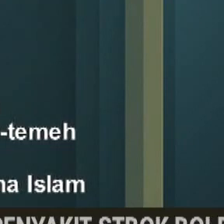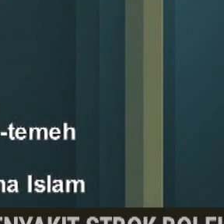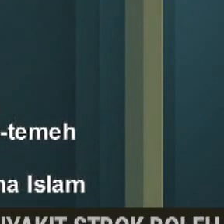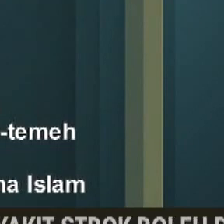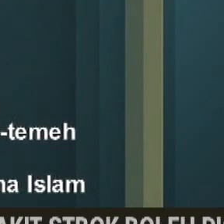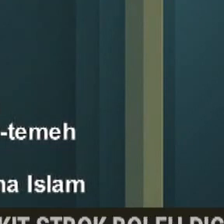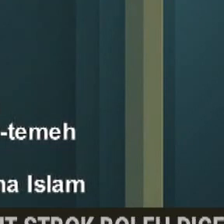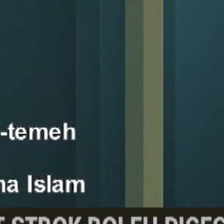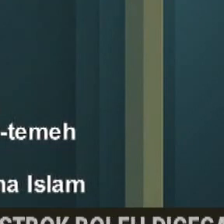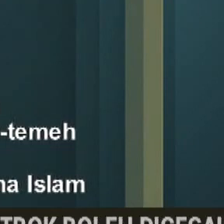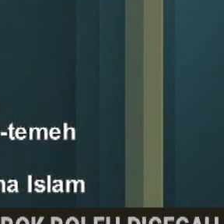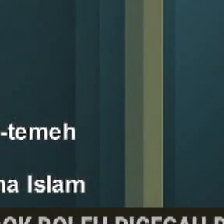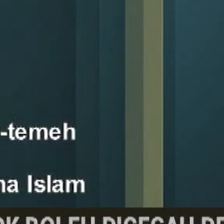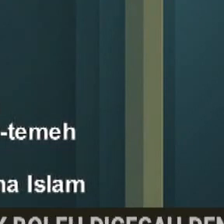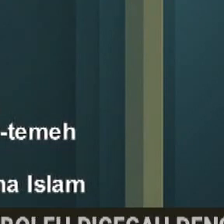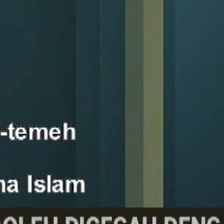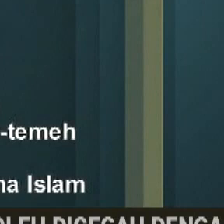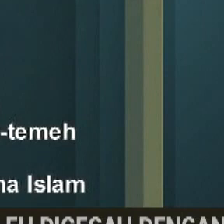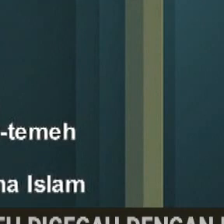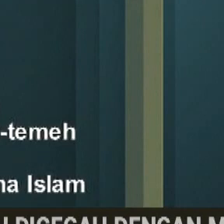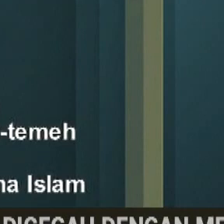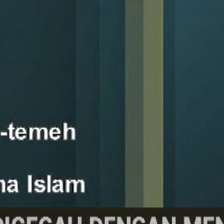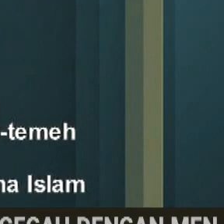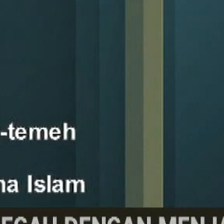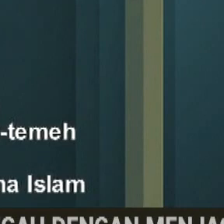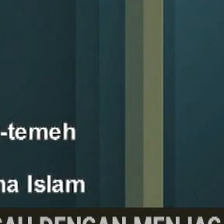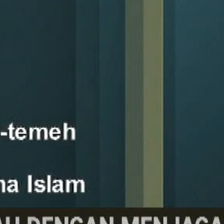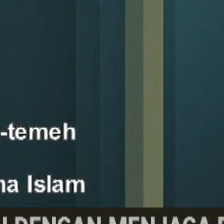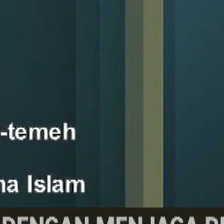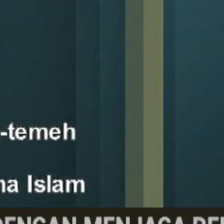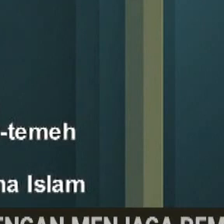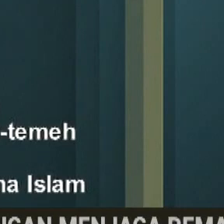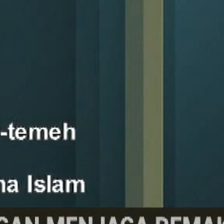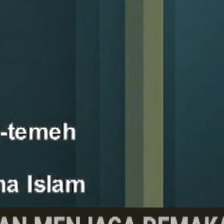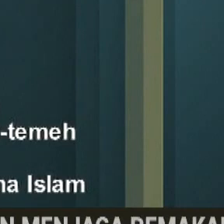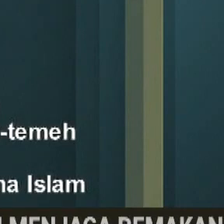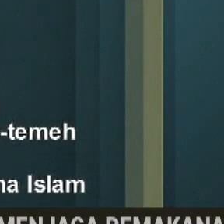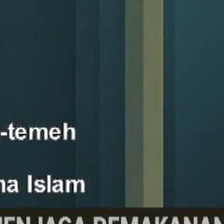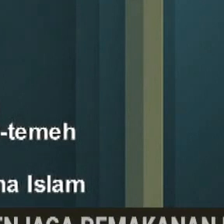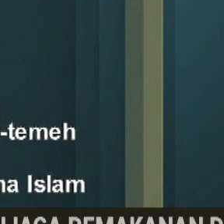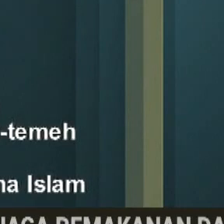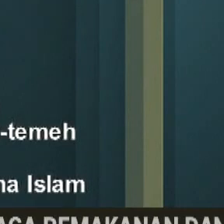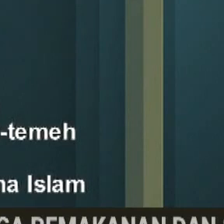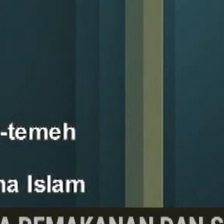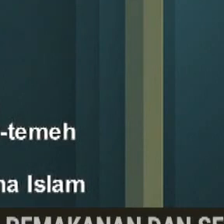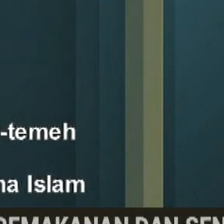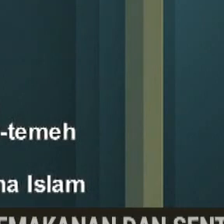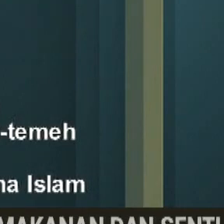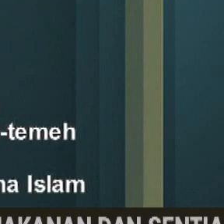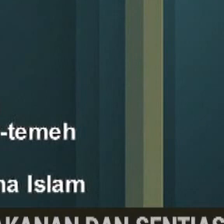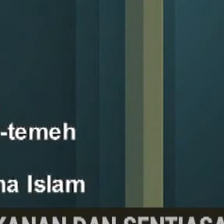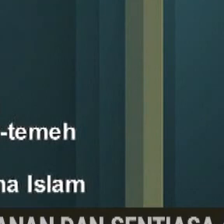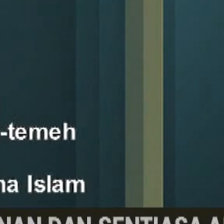tidak berfaedah dan remeh-temeh yang boleh mengakibatkan perselisihan faham dan perkaduhan sesama